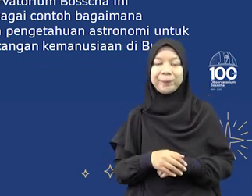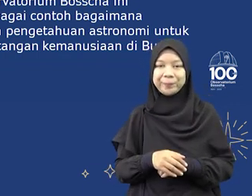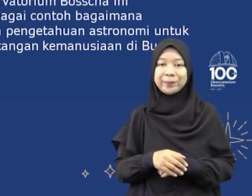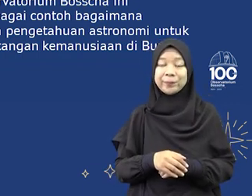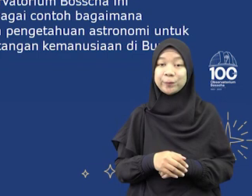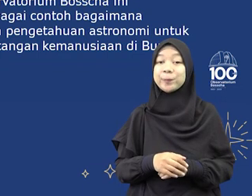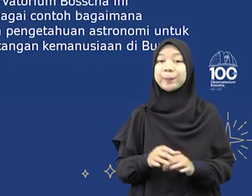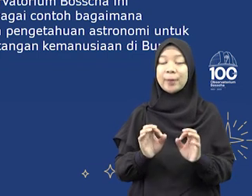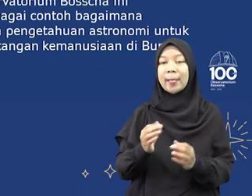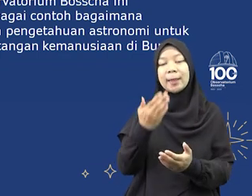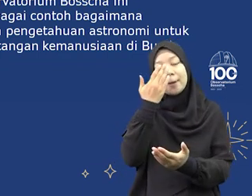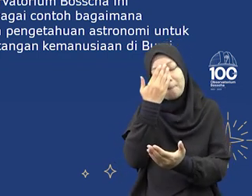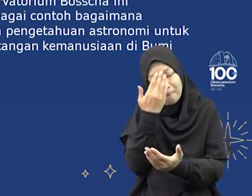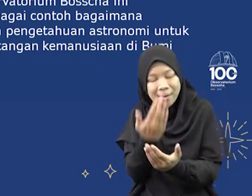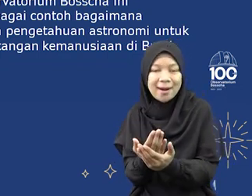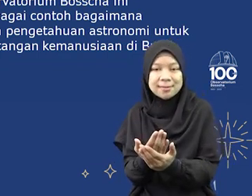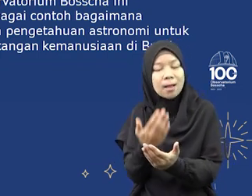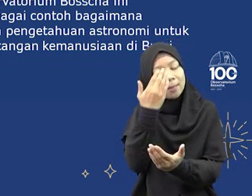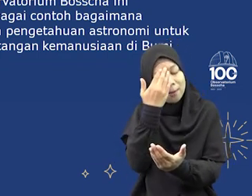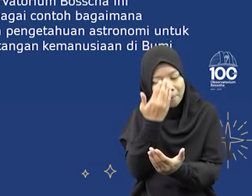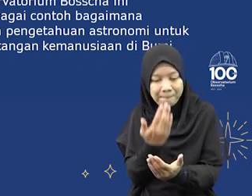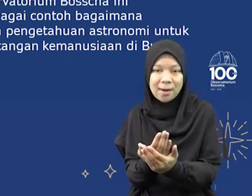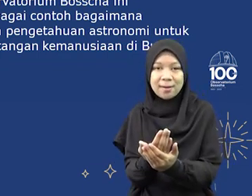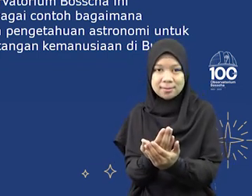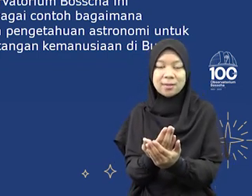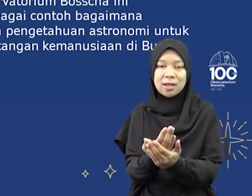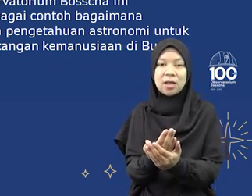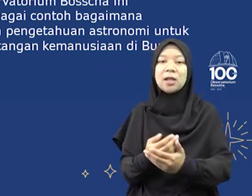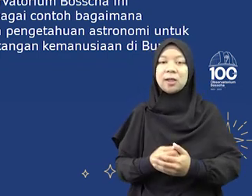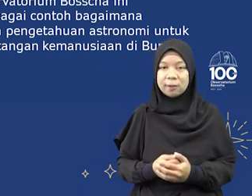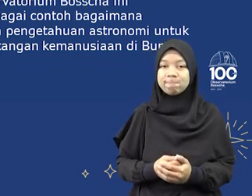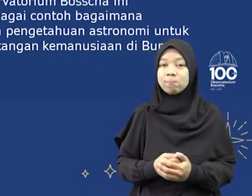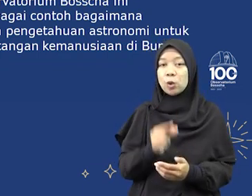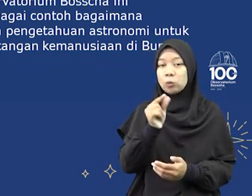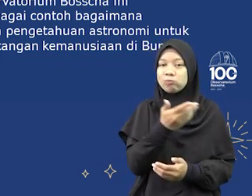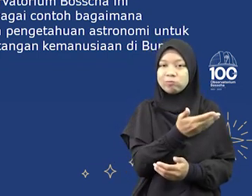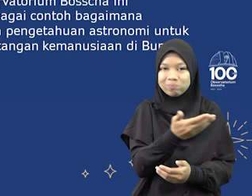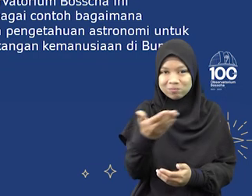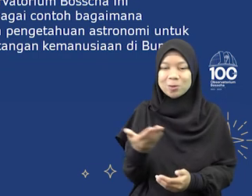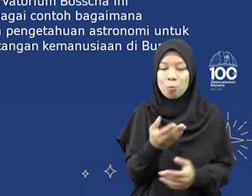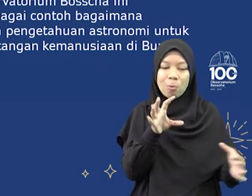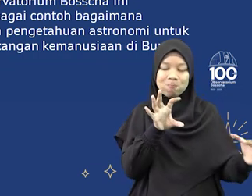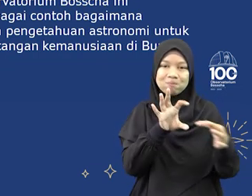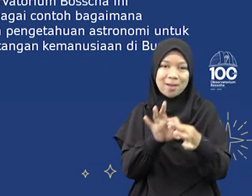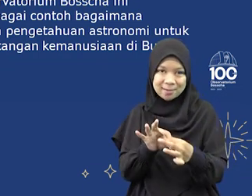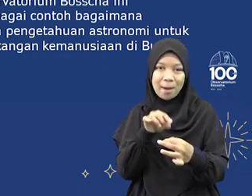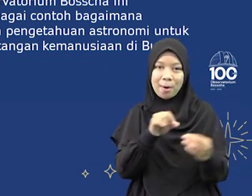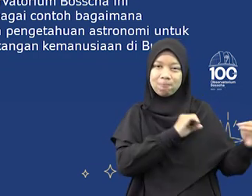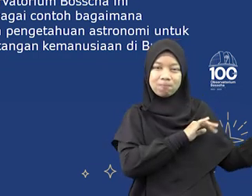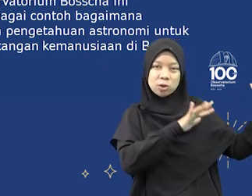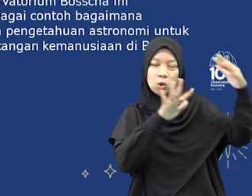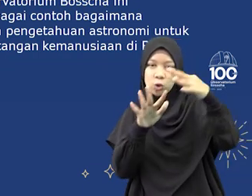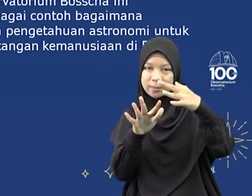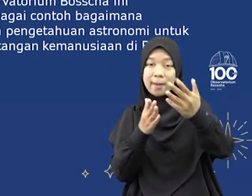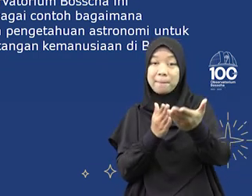kasih yang sebesar-besarnya sedalam-dalamnya pada para kolega astronomi fakultas